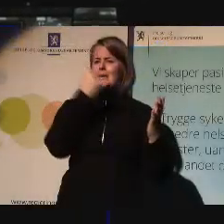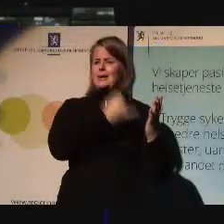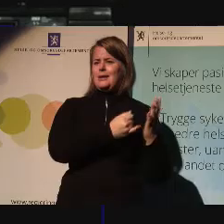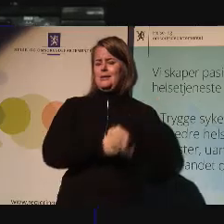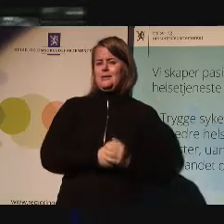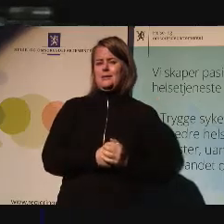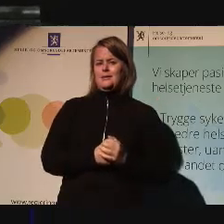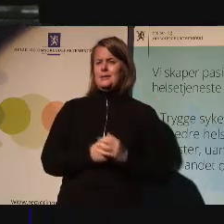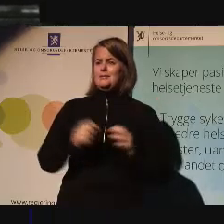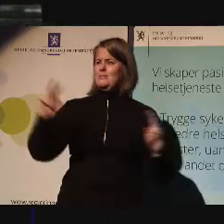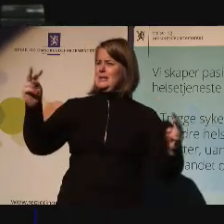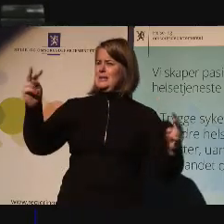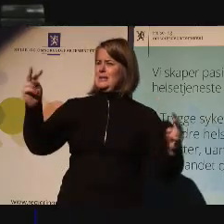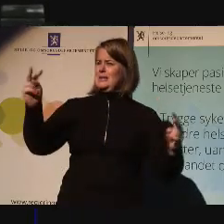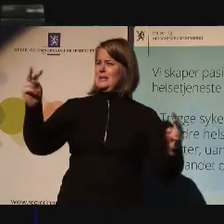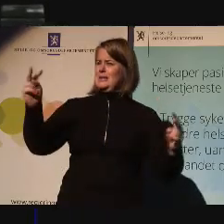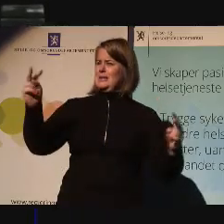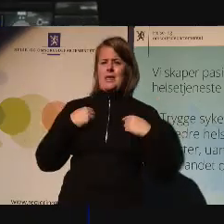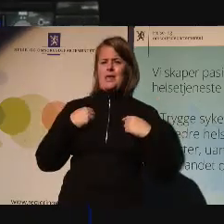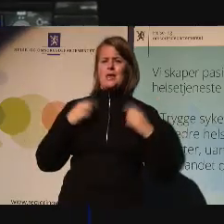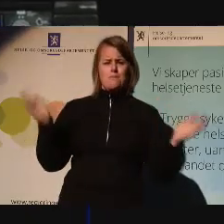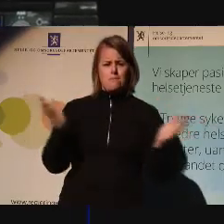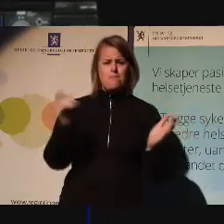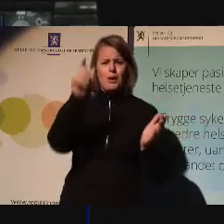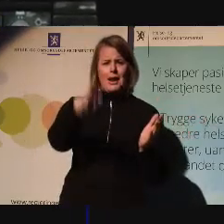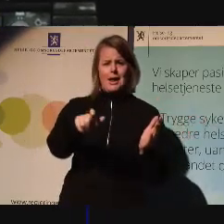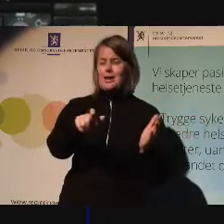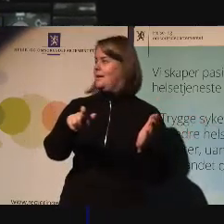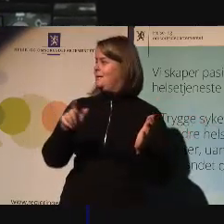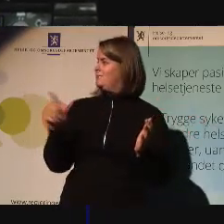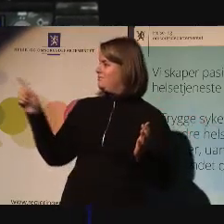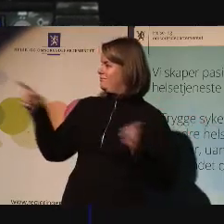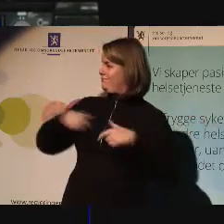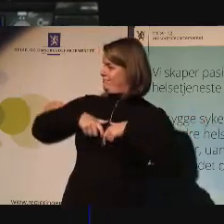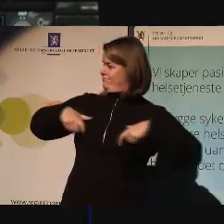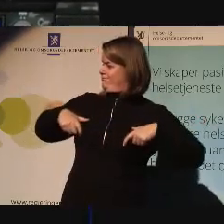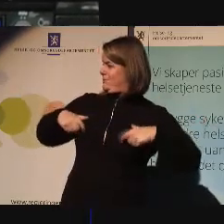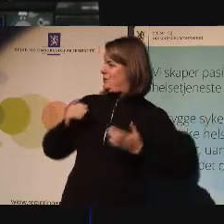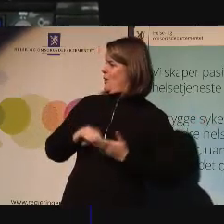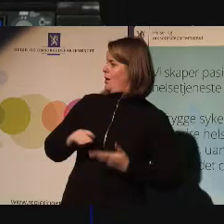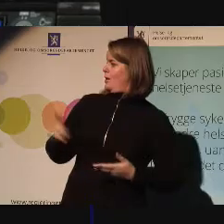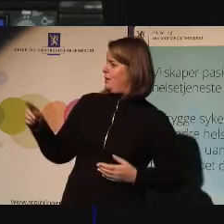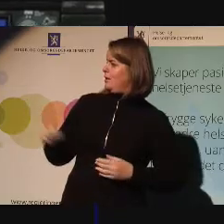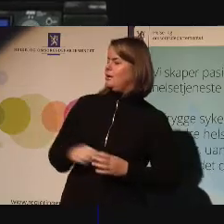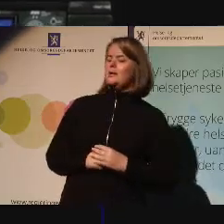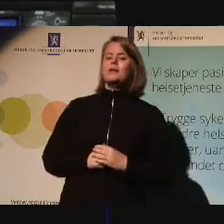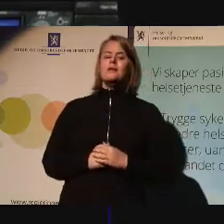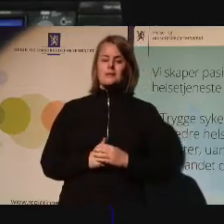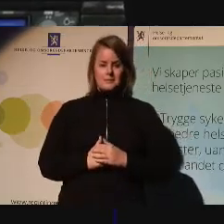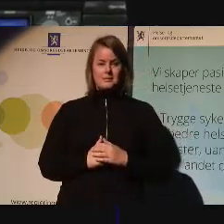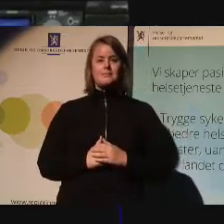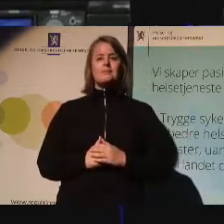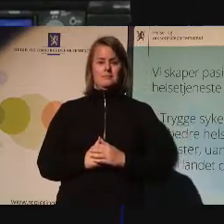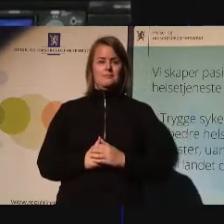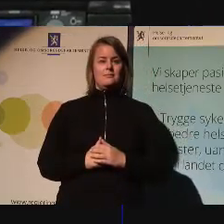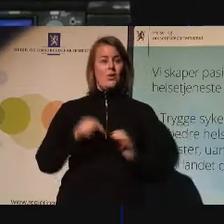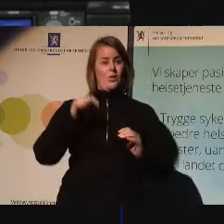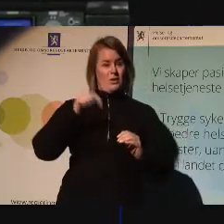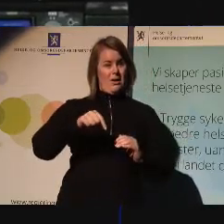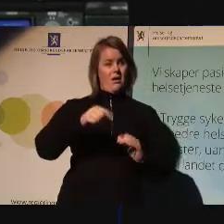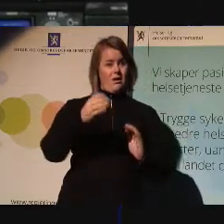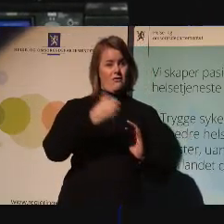Se meg, bry deg, står det på skjorta til Håkan, Hakan. Og det er jo det denne formiddagen kommer